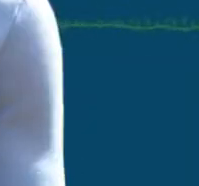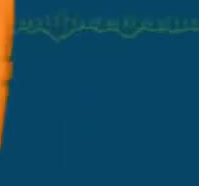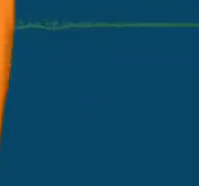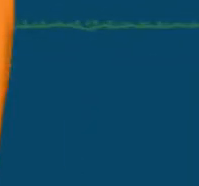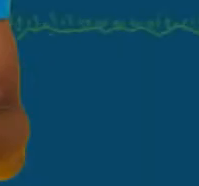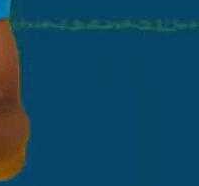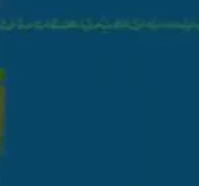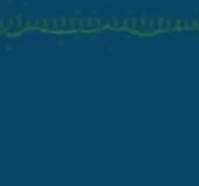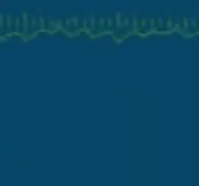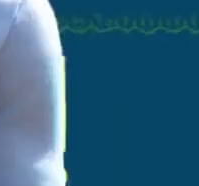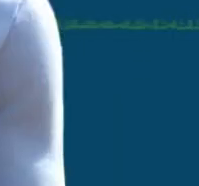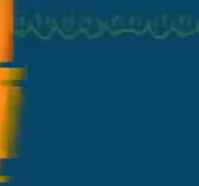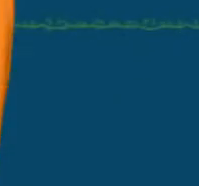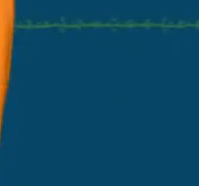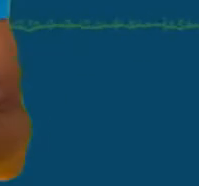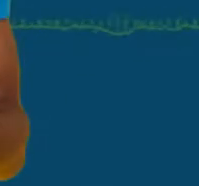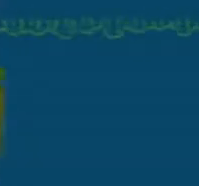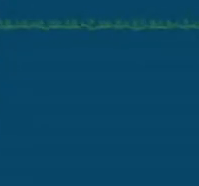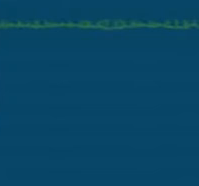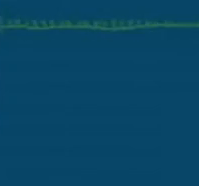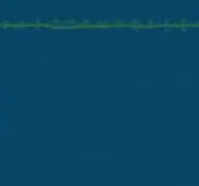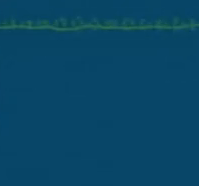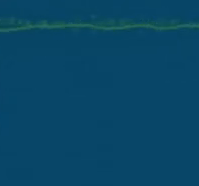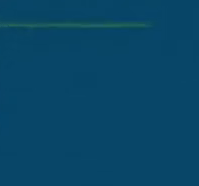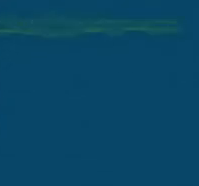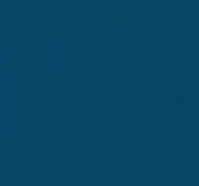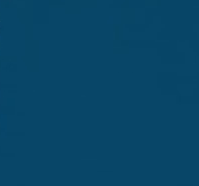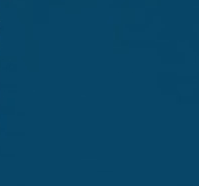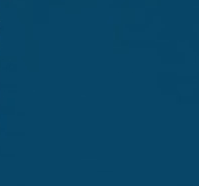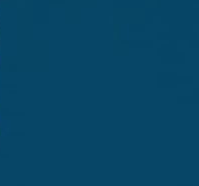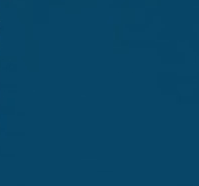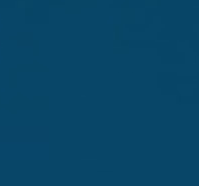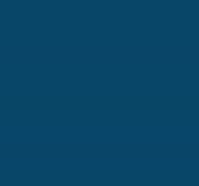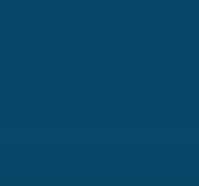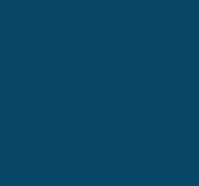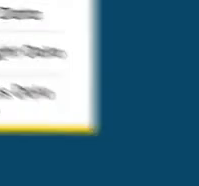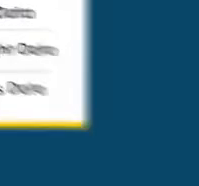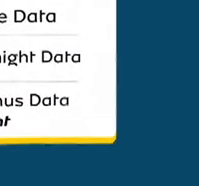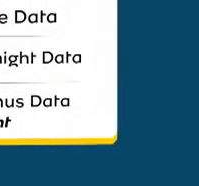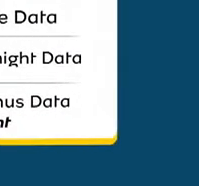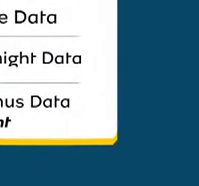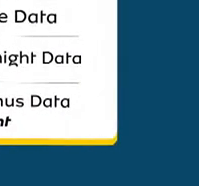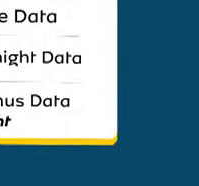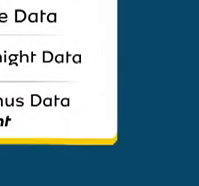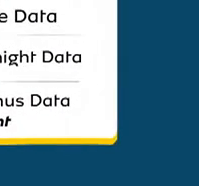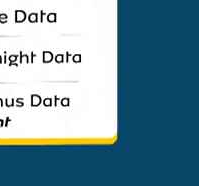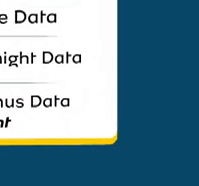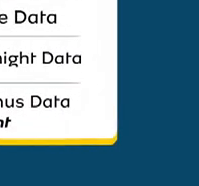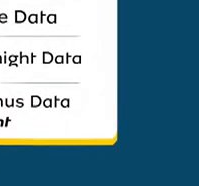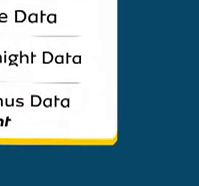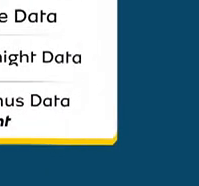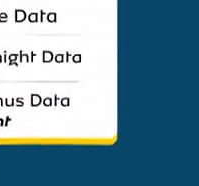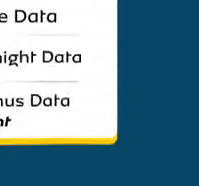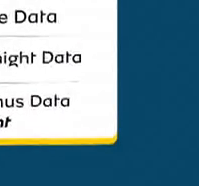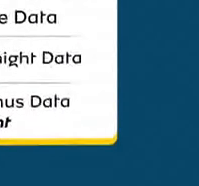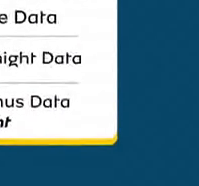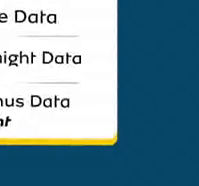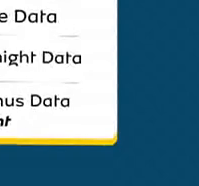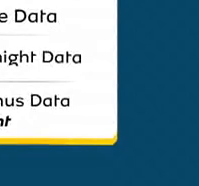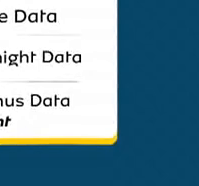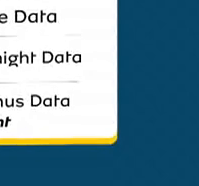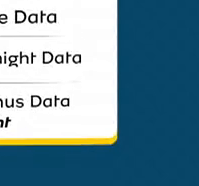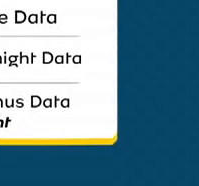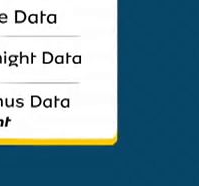Sesivele senda njalo, sinyusa ivolume yedatha kumomo, safaka imbasela. Ungathola idatha lenembasela lengafika